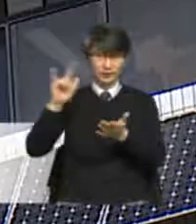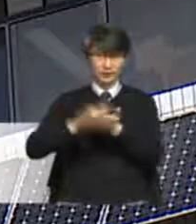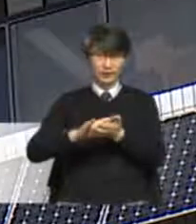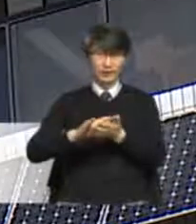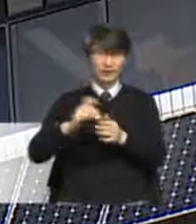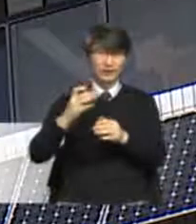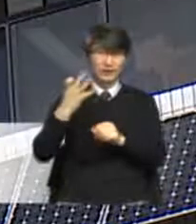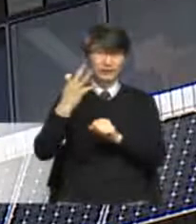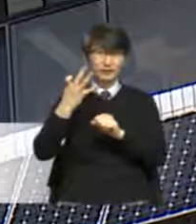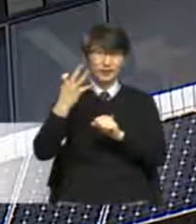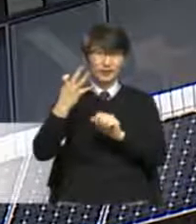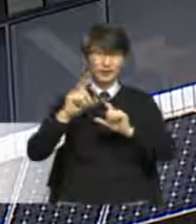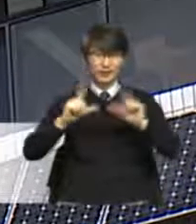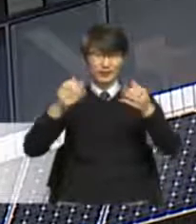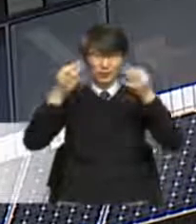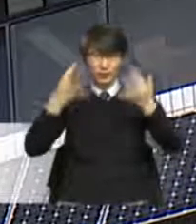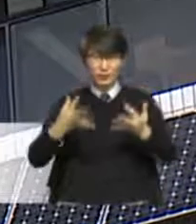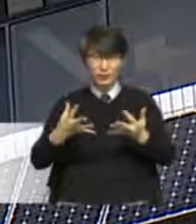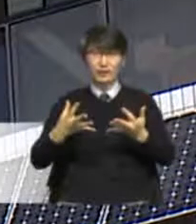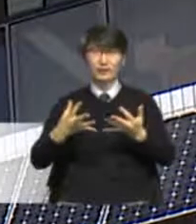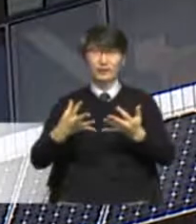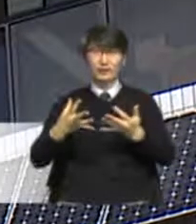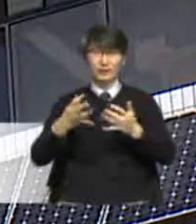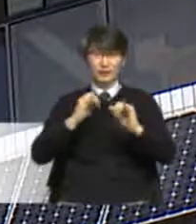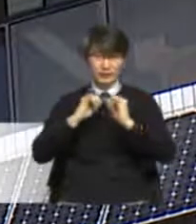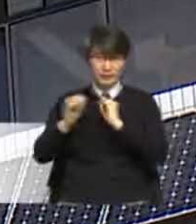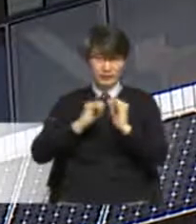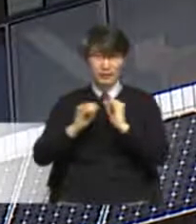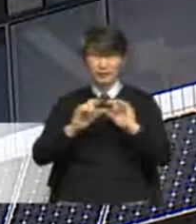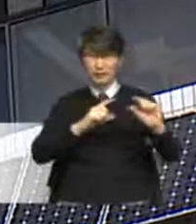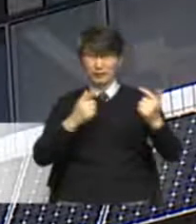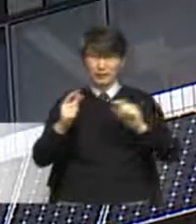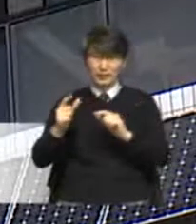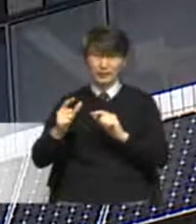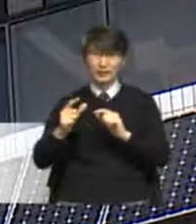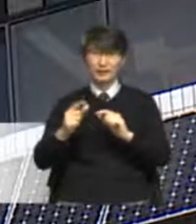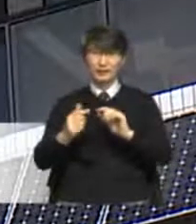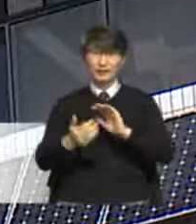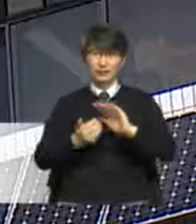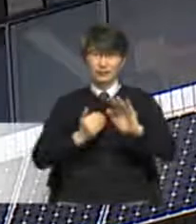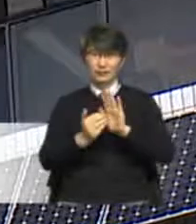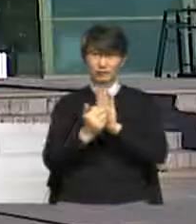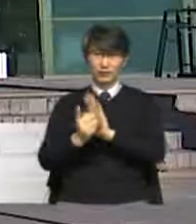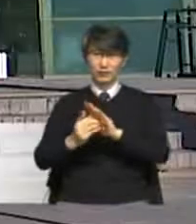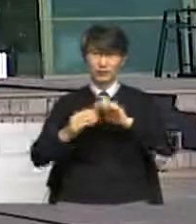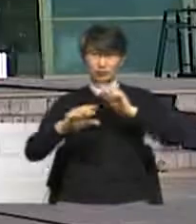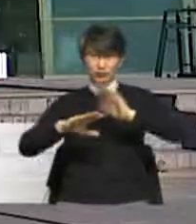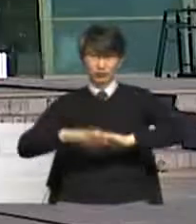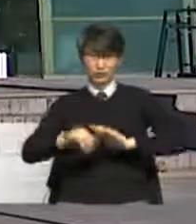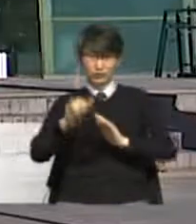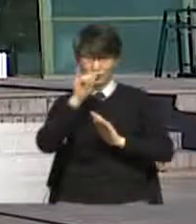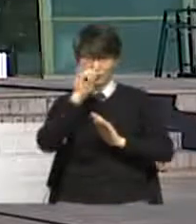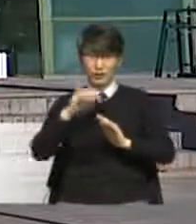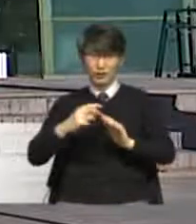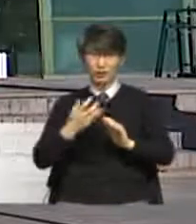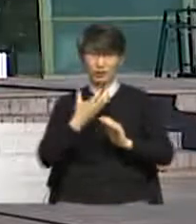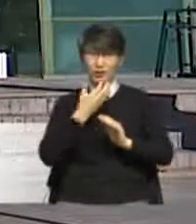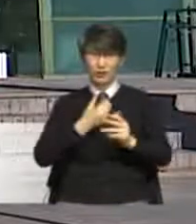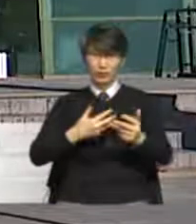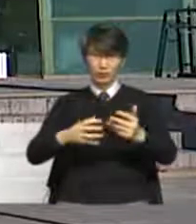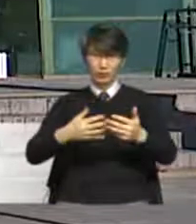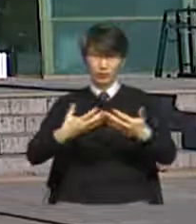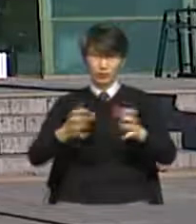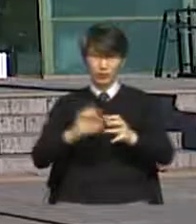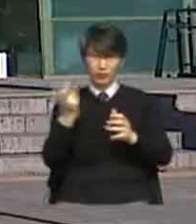14일간 등교 중지 및 원격 수업 등 학사 운영 계획을 사전 통지 했으며 보건복지부 자가진단 앱을 통해